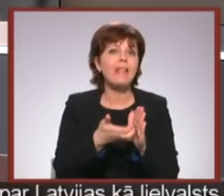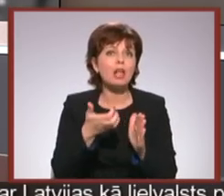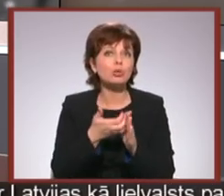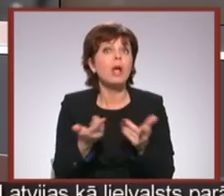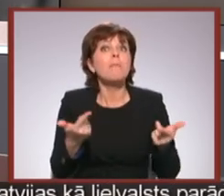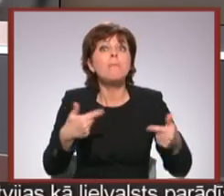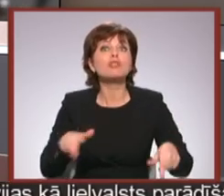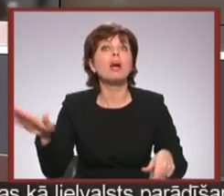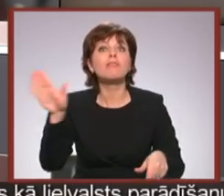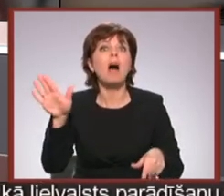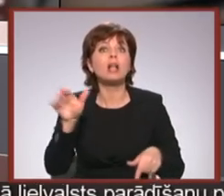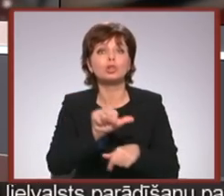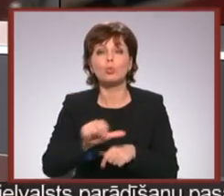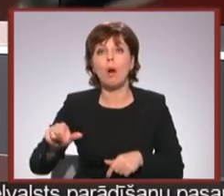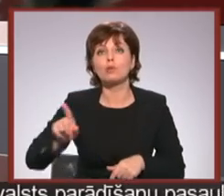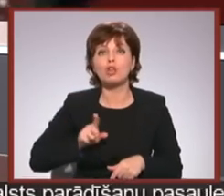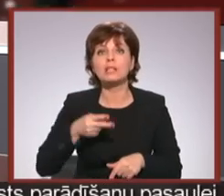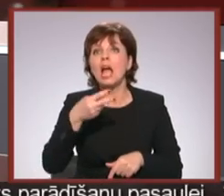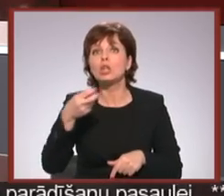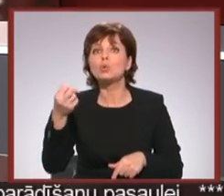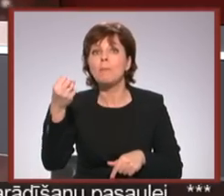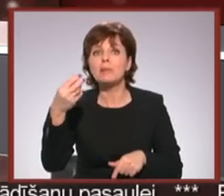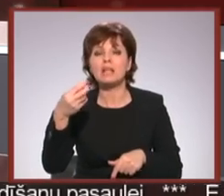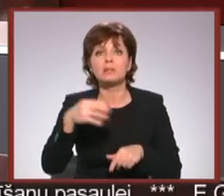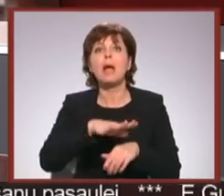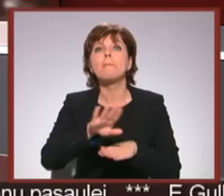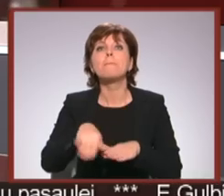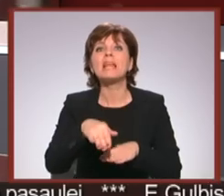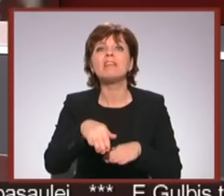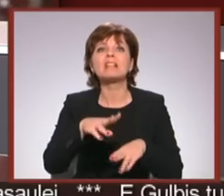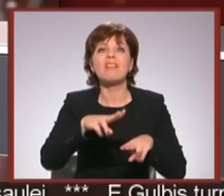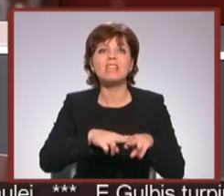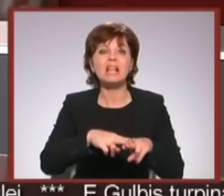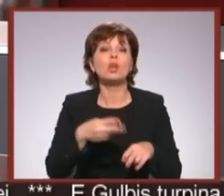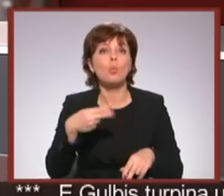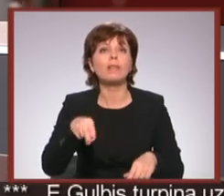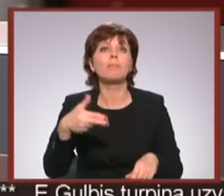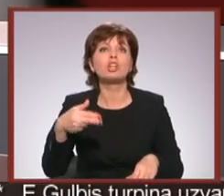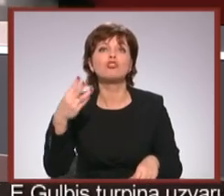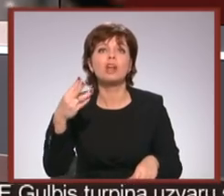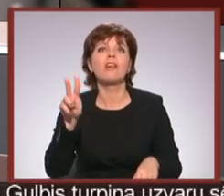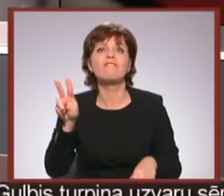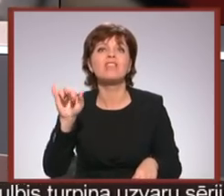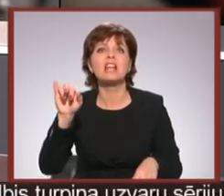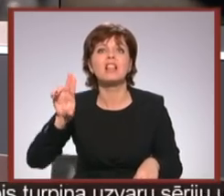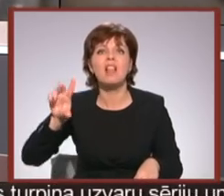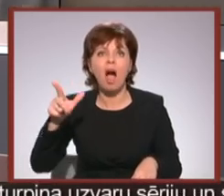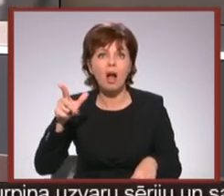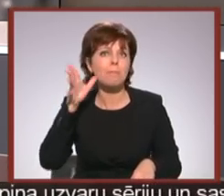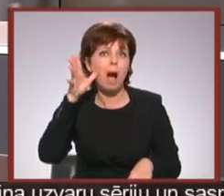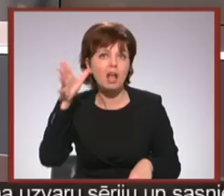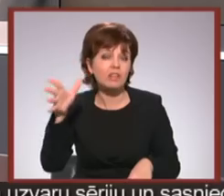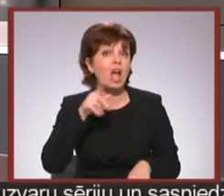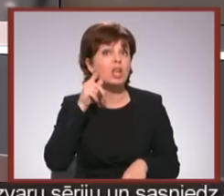ir 215 vakants, no kurām 34 Viļakas pārvaldē. Jauniešu, kuri vēlētos saistīt savu dzīvi ar militāro karjeru,